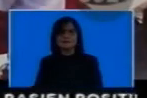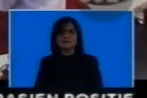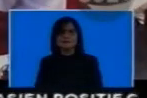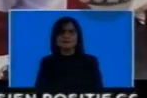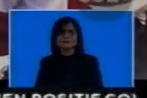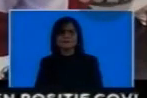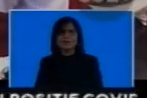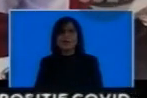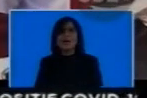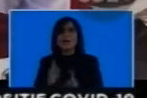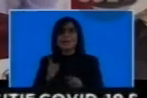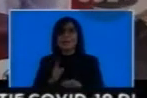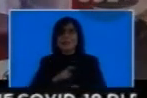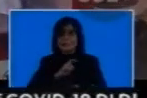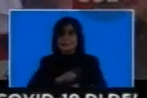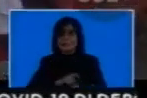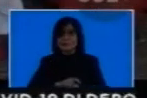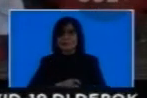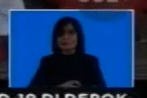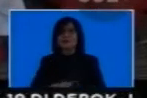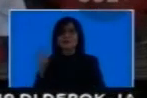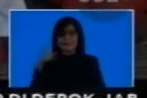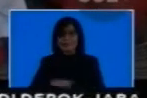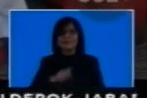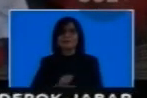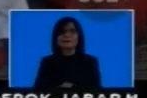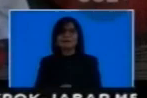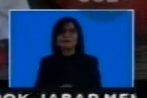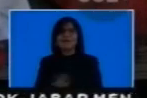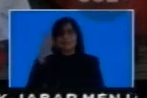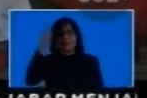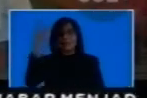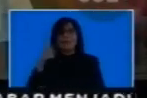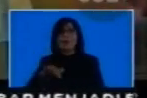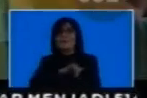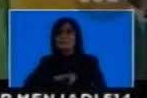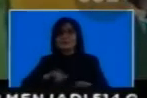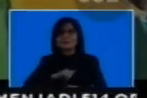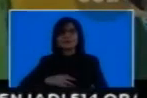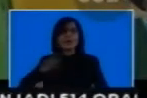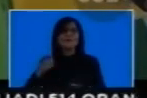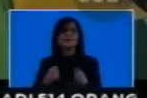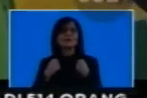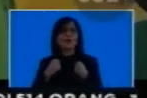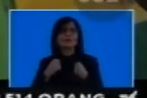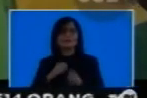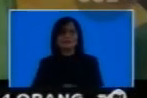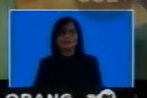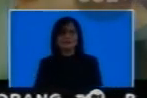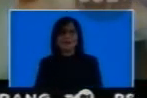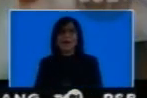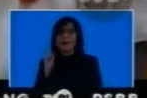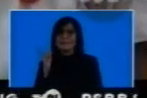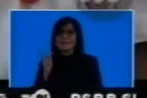Dan ketika saat itu tiba, kita sadar bahwa kebersamaan kita lebih kuat dari